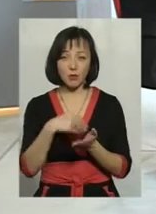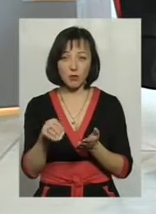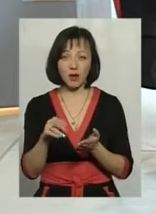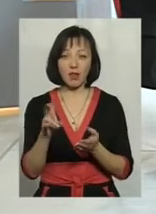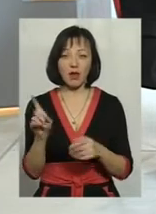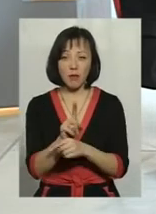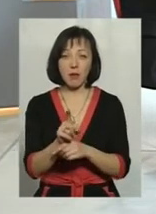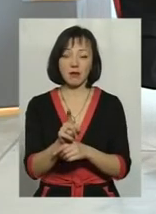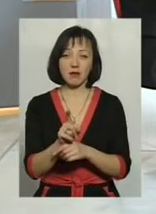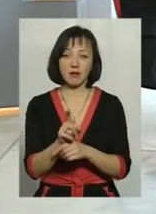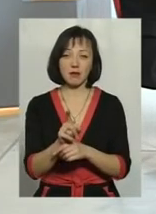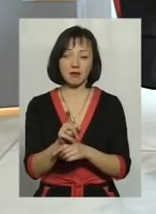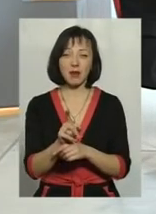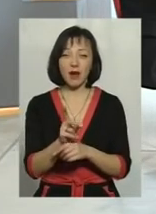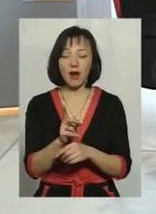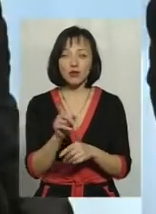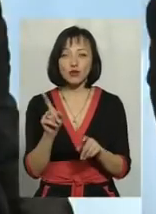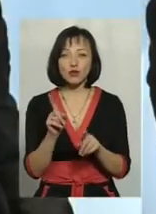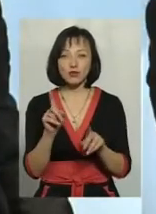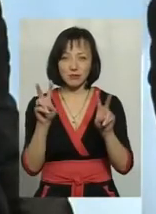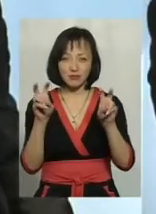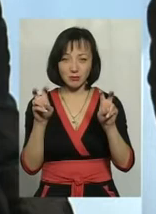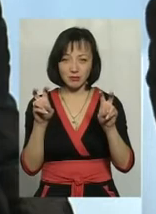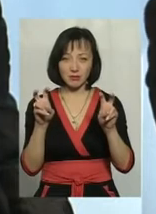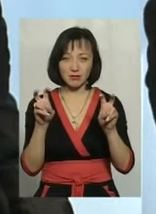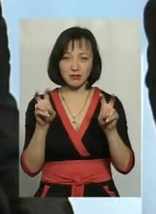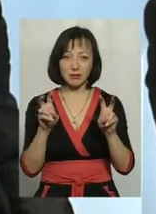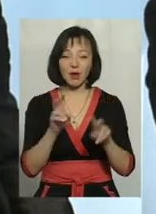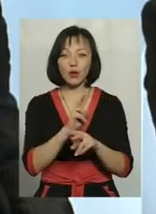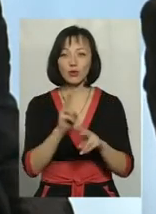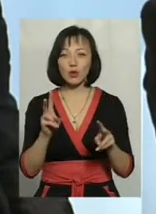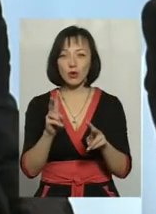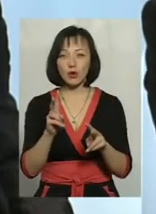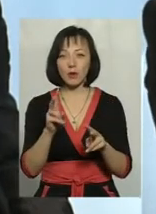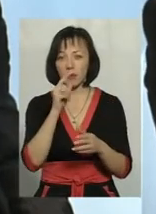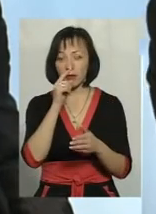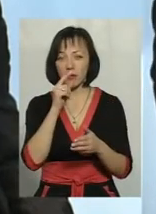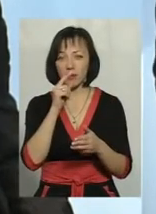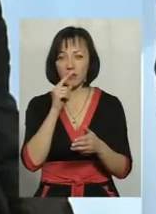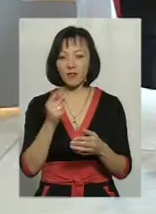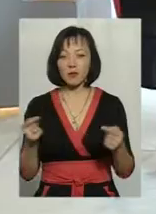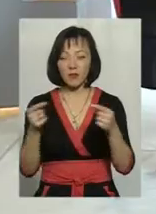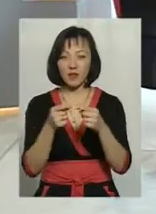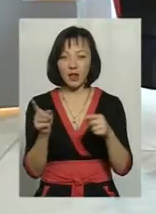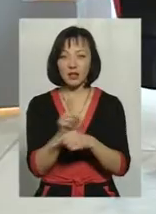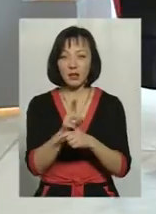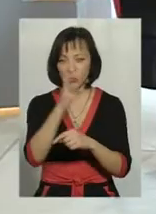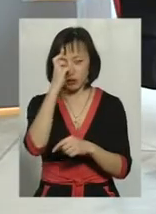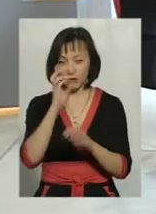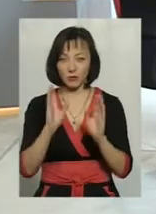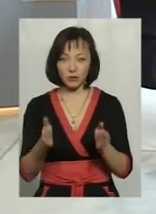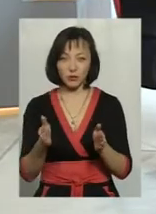куплять нормальний алкоголь, я в лапках ставлю нормальний, тобто той, який відповідає певним стандартам державним, то воно